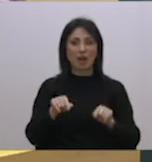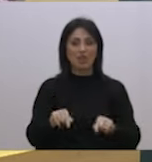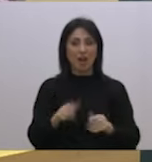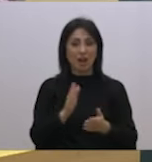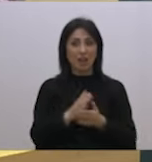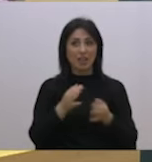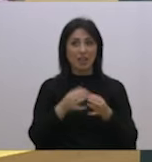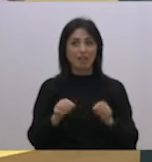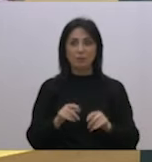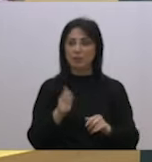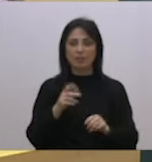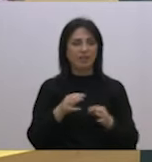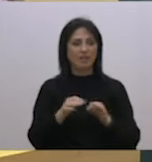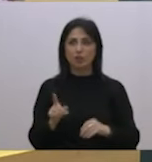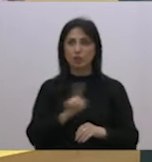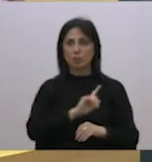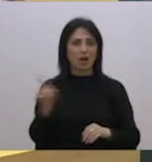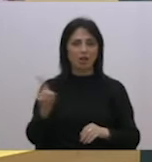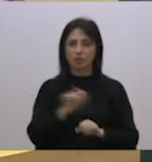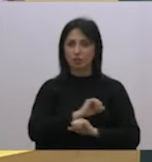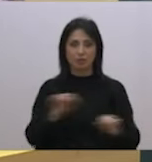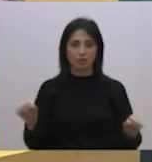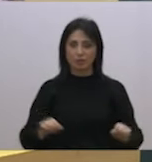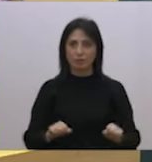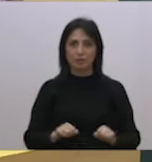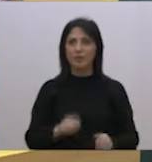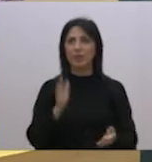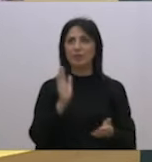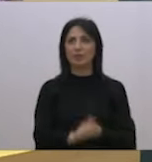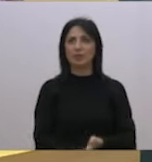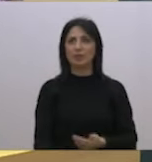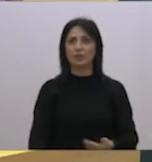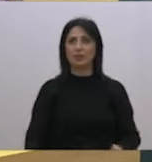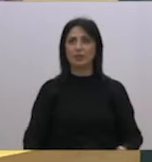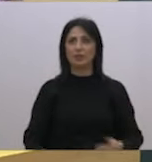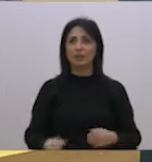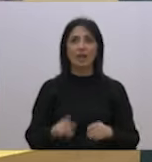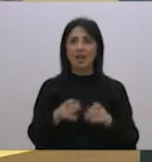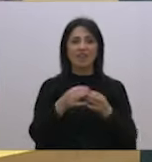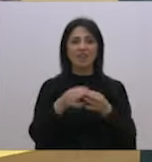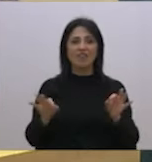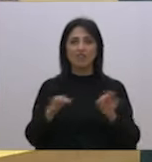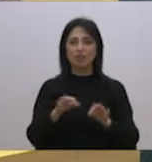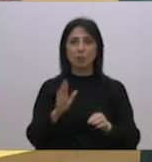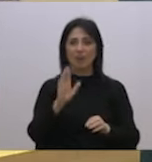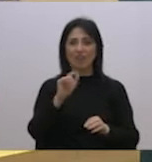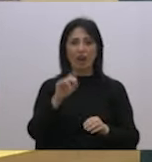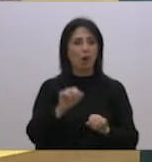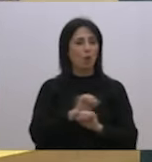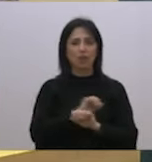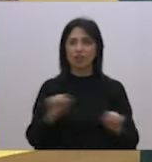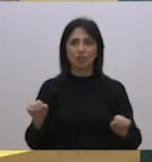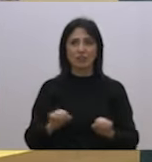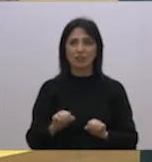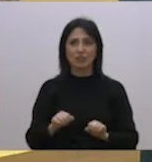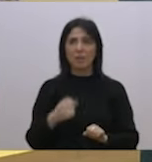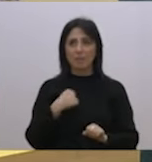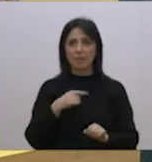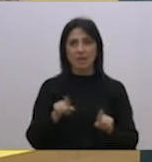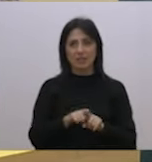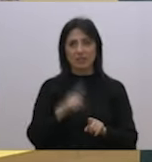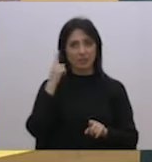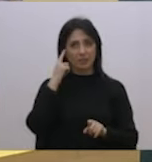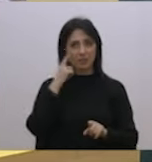ახლა, ამდენი თავისუფლება არ შეიძლება. ასეთი თავისუფლებები ვახ არ გეწინოს, არ შეიძლება. მე ესე მეცვი,